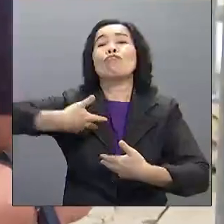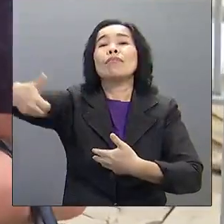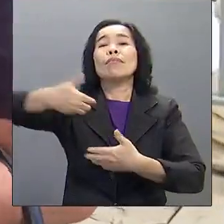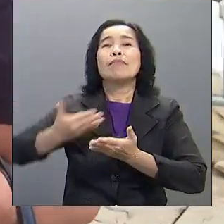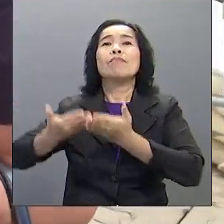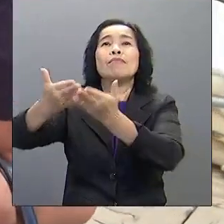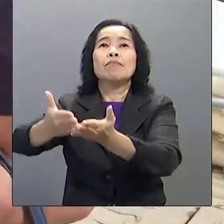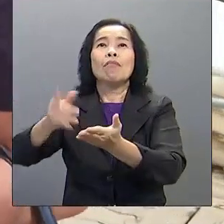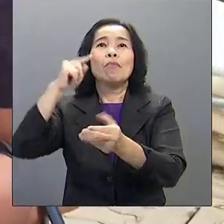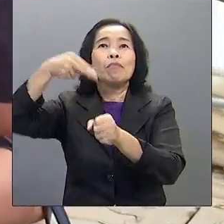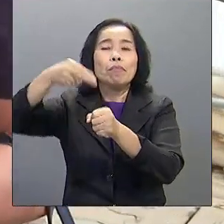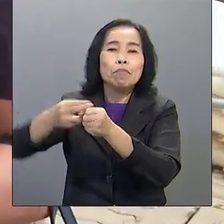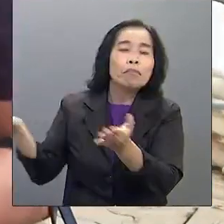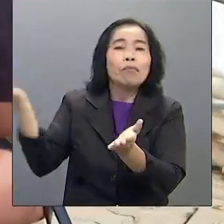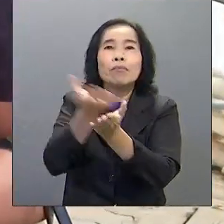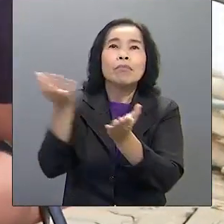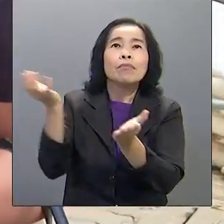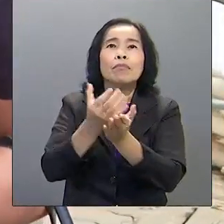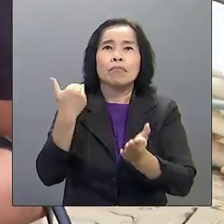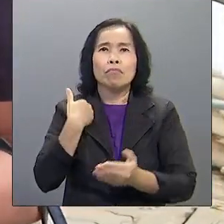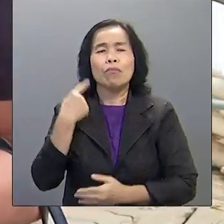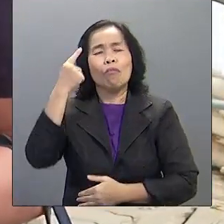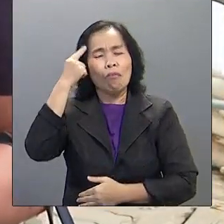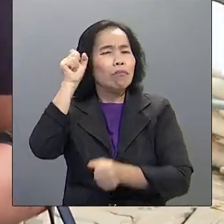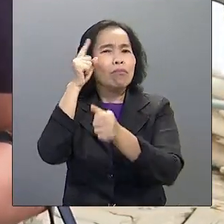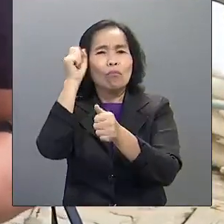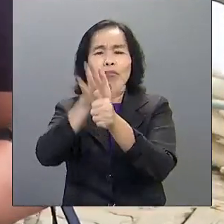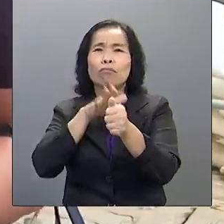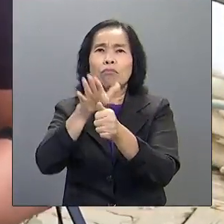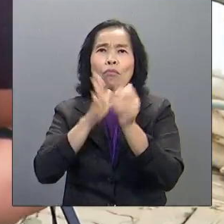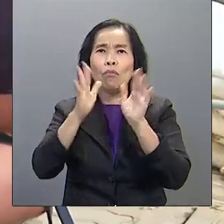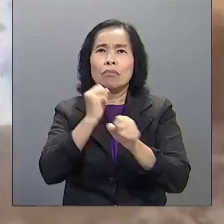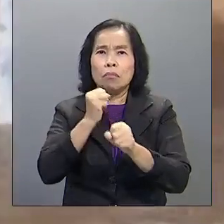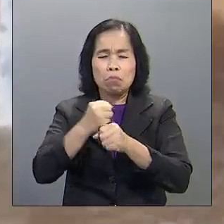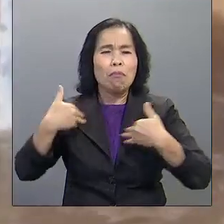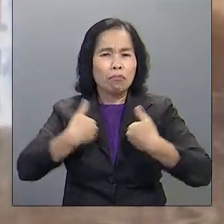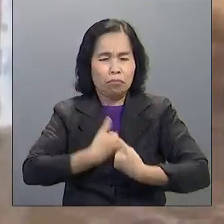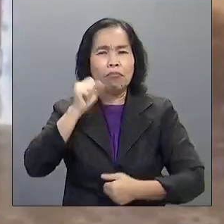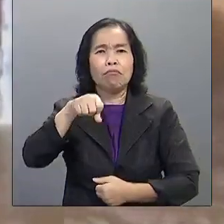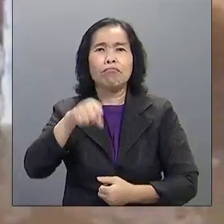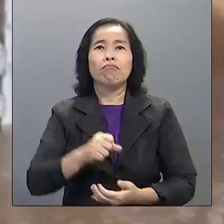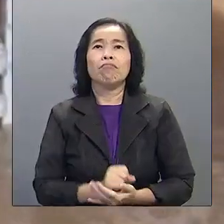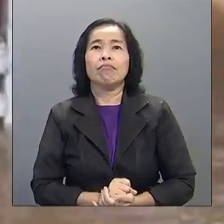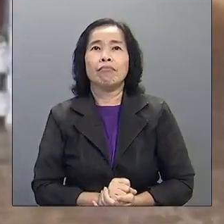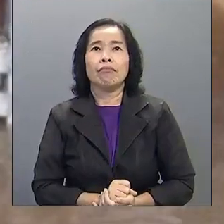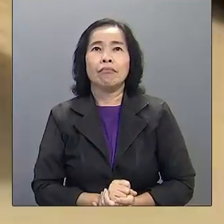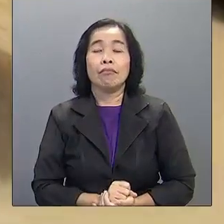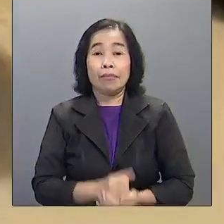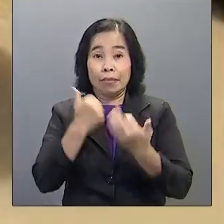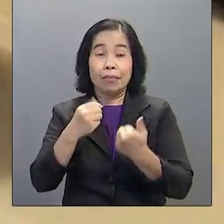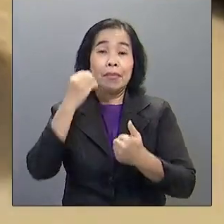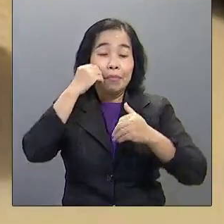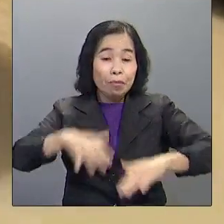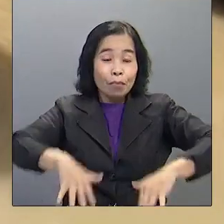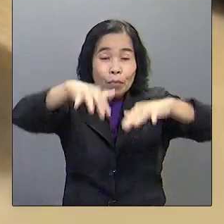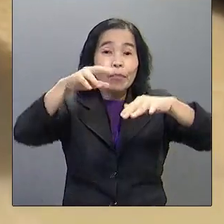พื่อไปขนน้ำมันและขนช่างเข้ามาเห็นใจเลยนะว่าโอ้โหเหนื่อยจริงๆ สถานการณ์น้ำท่วมในจังหวัดนน